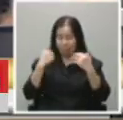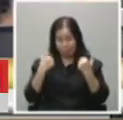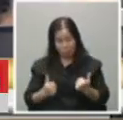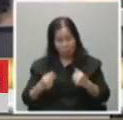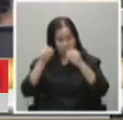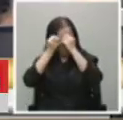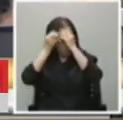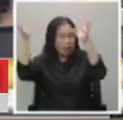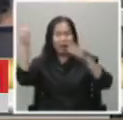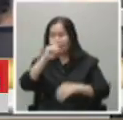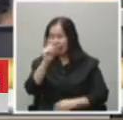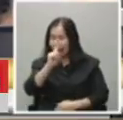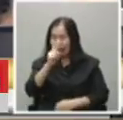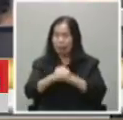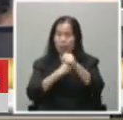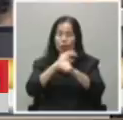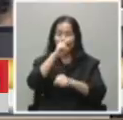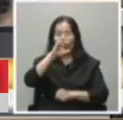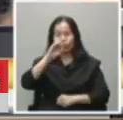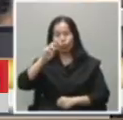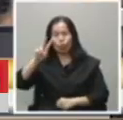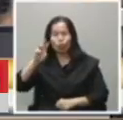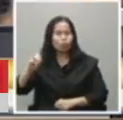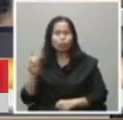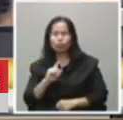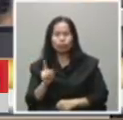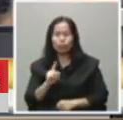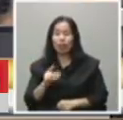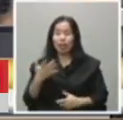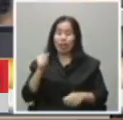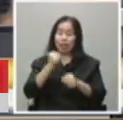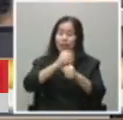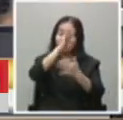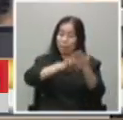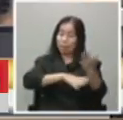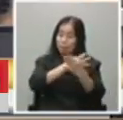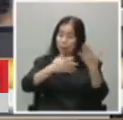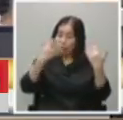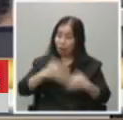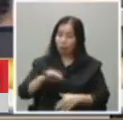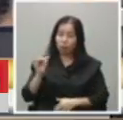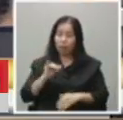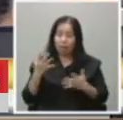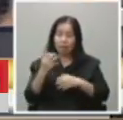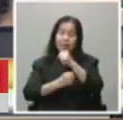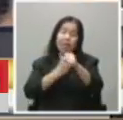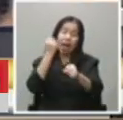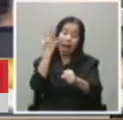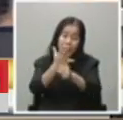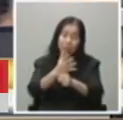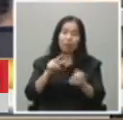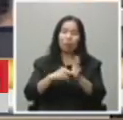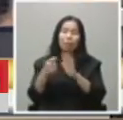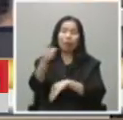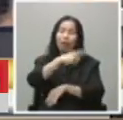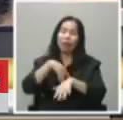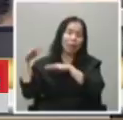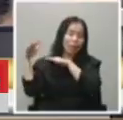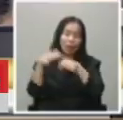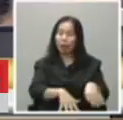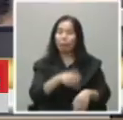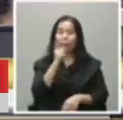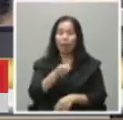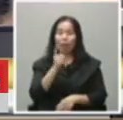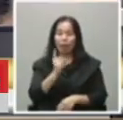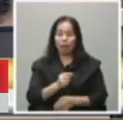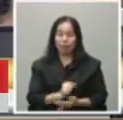วันนี้2020อีก20ปีข้างหน้าที่ท่านทำตามแผนยุทธศาสตร์ชาตินะครับไม่ต้องถึงหรอกครับ5ปีก็เจ๊งกันทั้งประเทศและ